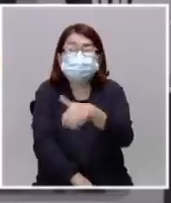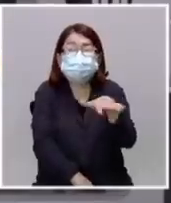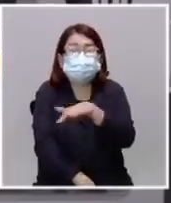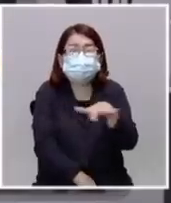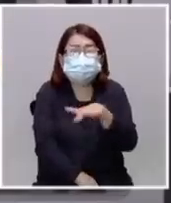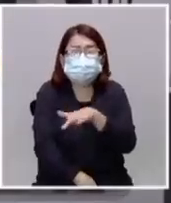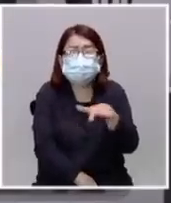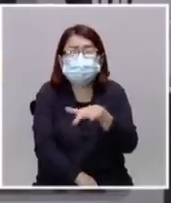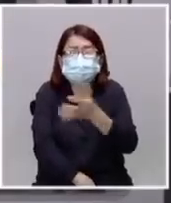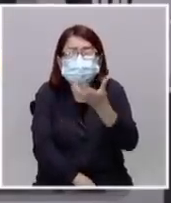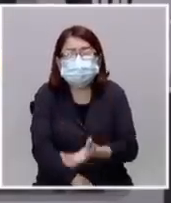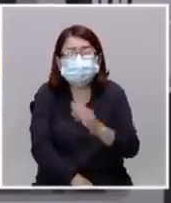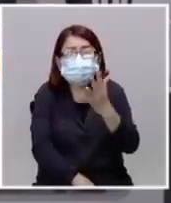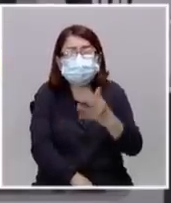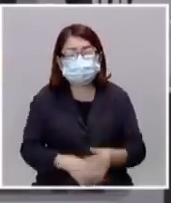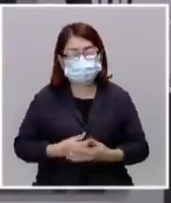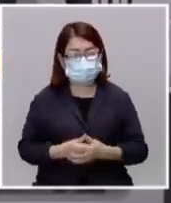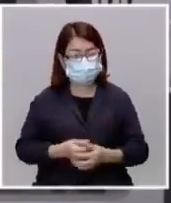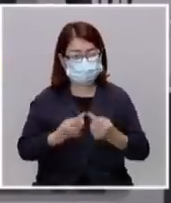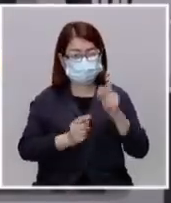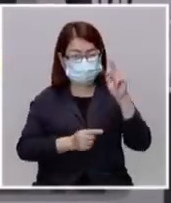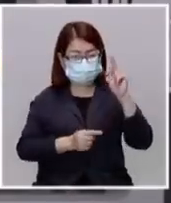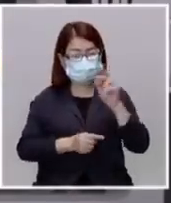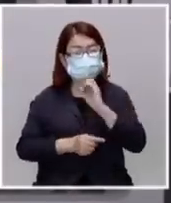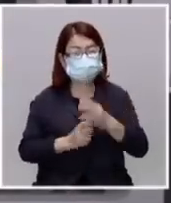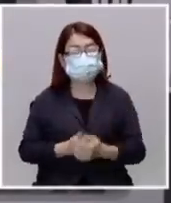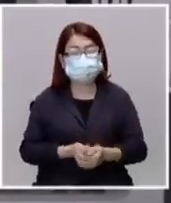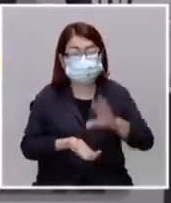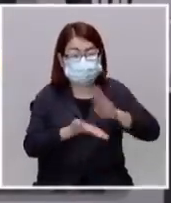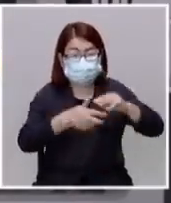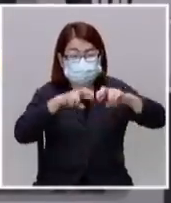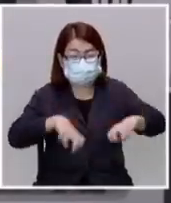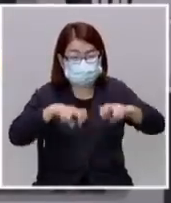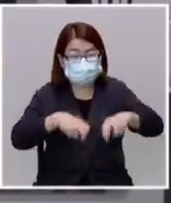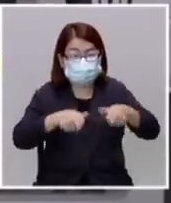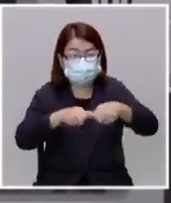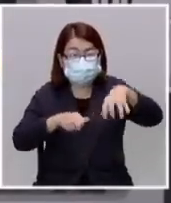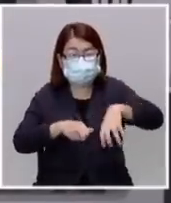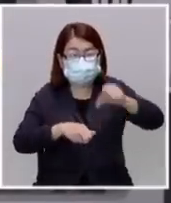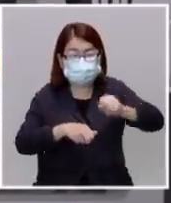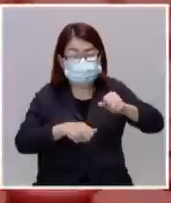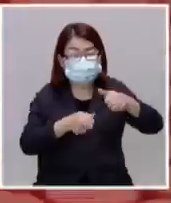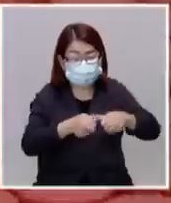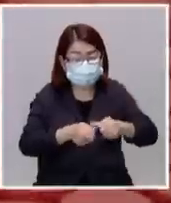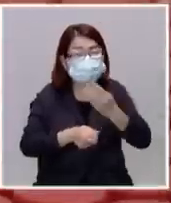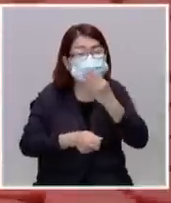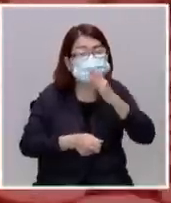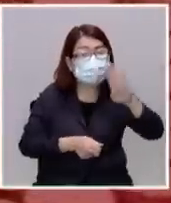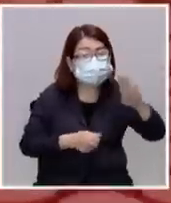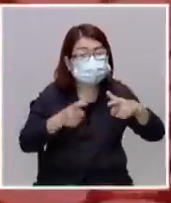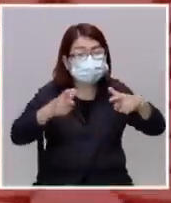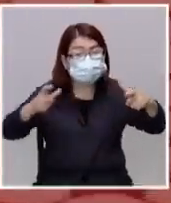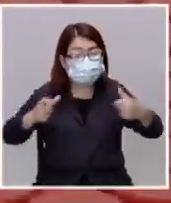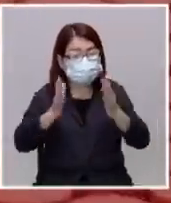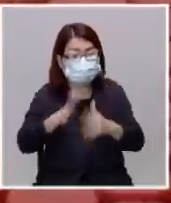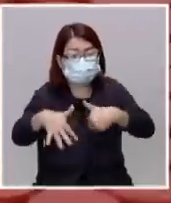ยขณะที่บลูมเบิร์กก็รายงานอีกค่ะว่าผลการศึกษาระบุว่าในเมืองเซราน่าของบราซิลที่มีประชากร